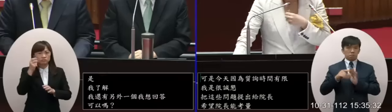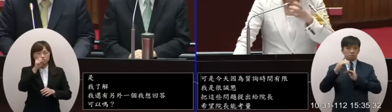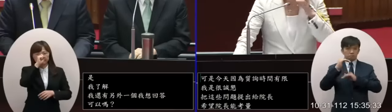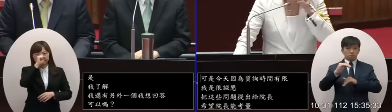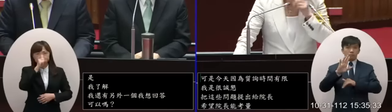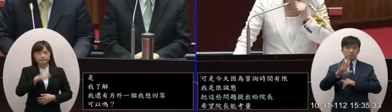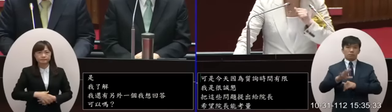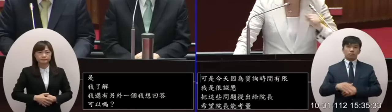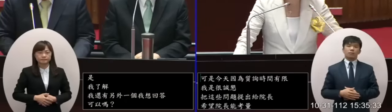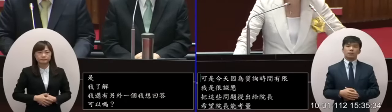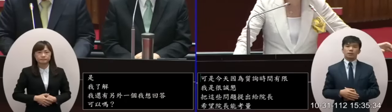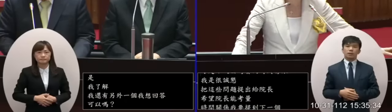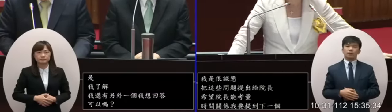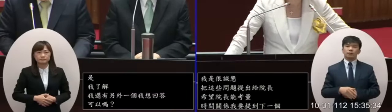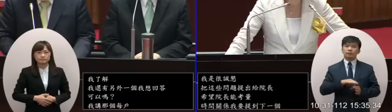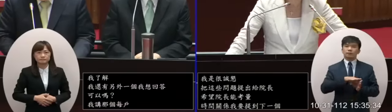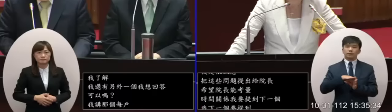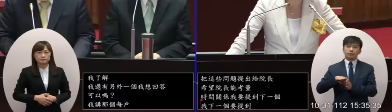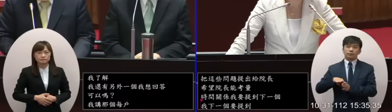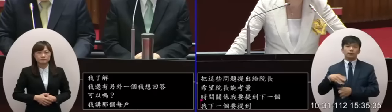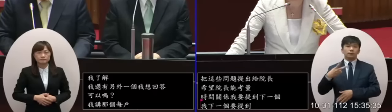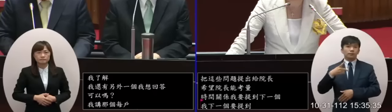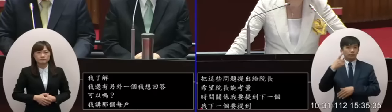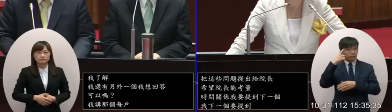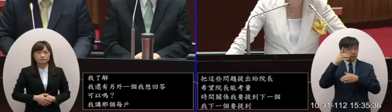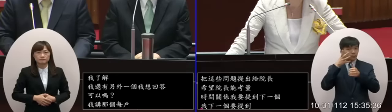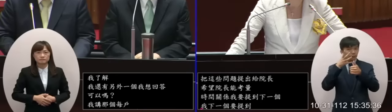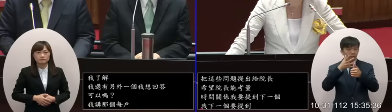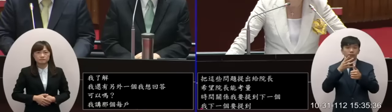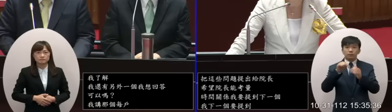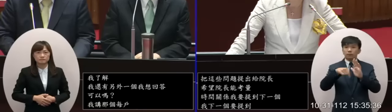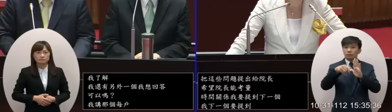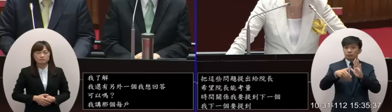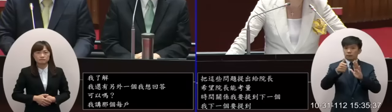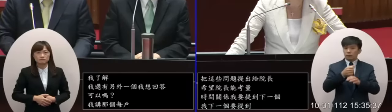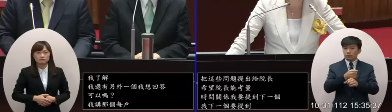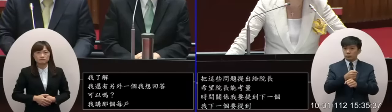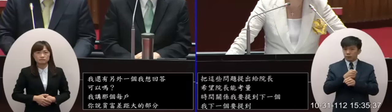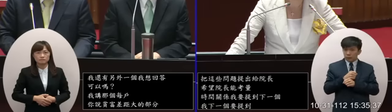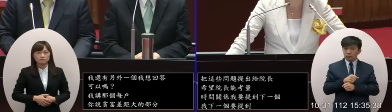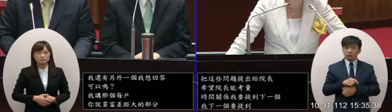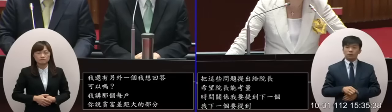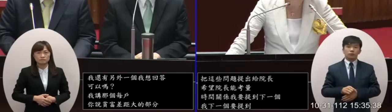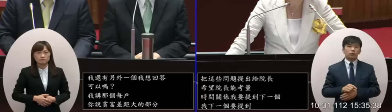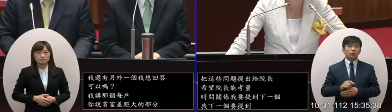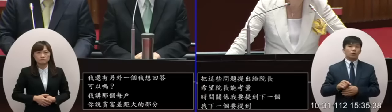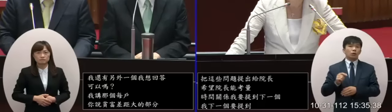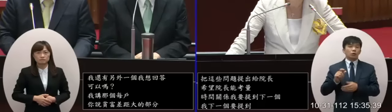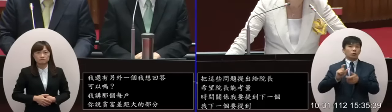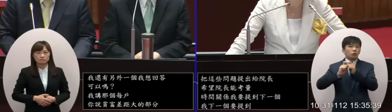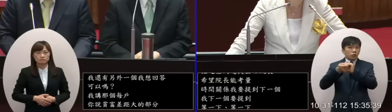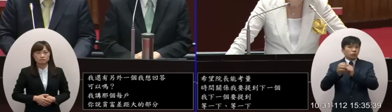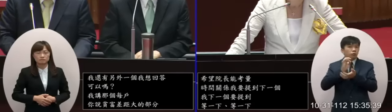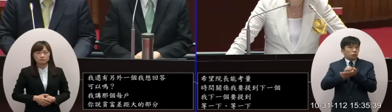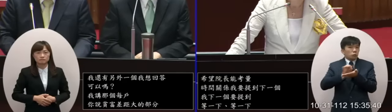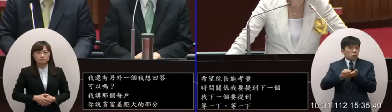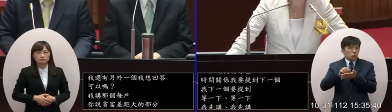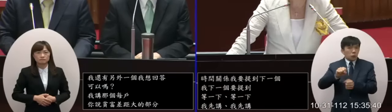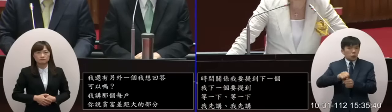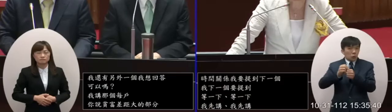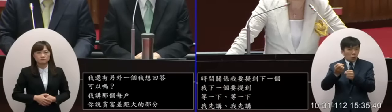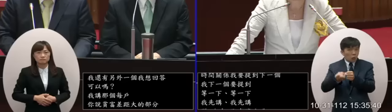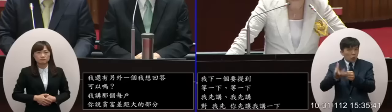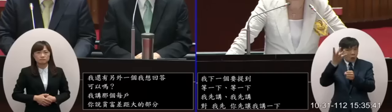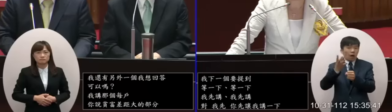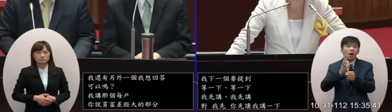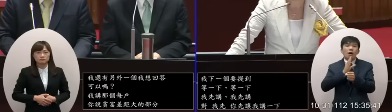好？ 好。 我们在另外一个问题要请院长特别注意的，就是我们的税出的部分暴增嘛，啊，暴